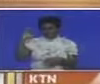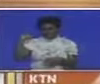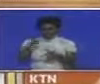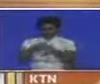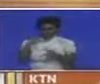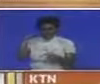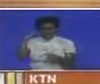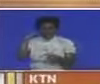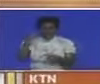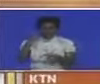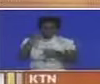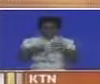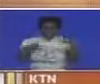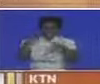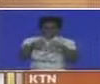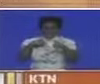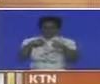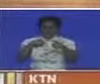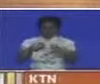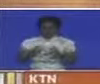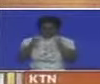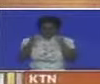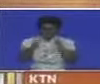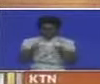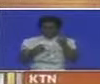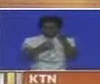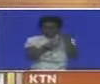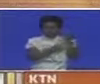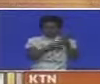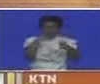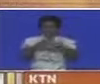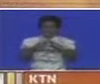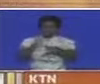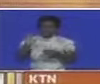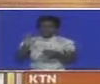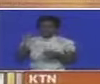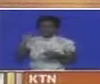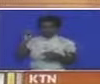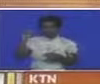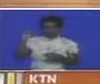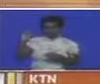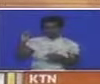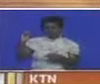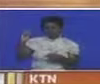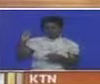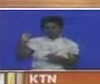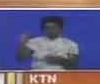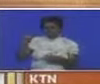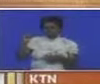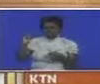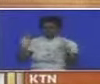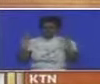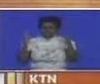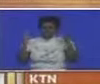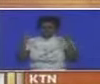nenda miaka rudi imekuwa na mashabiki sugu ambao kwa jina la kimajazi wanajulikana kama wanyore. Mashabiki hao huishabikia